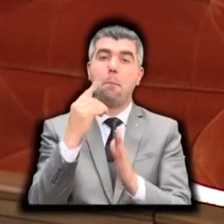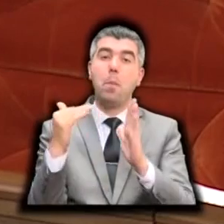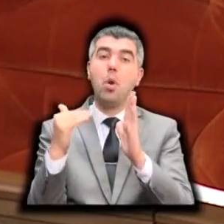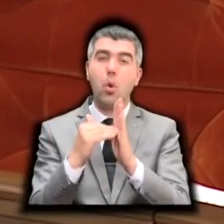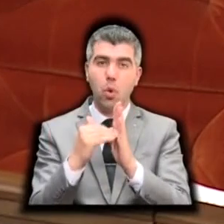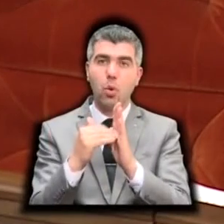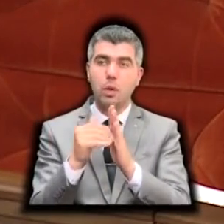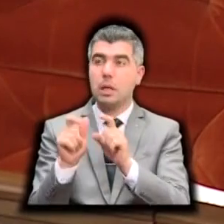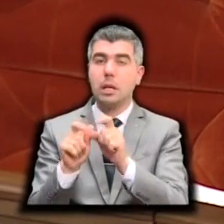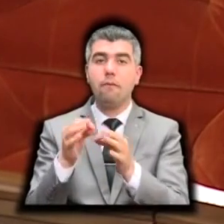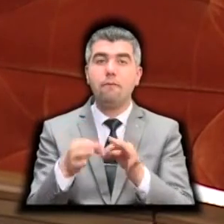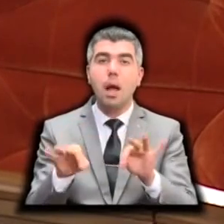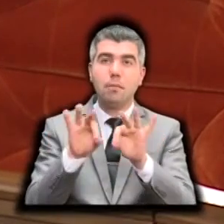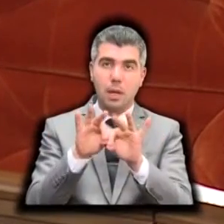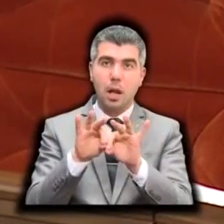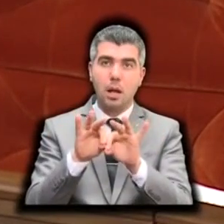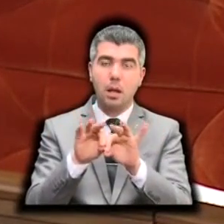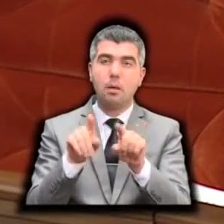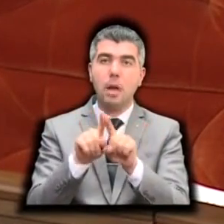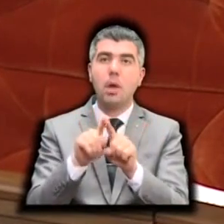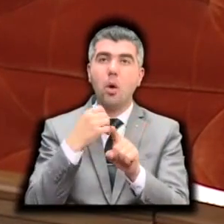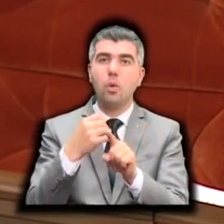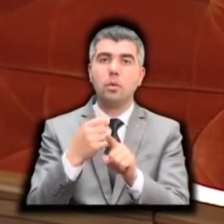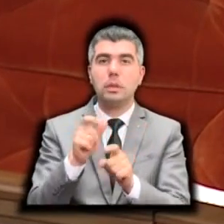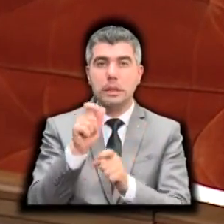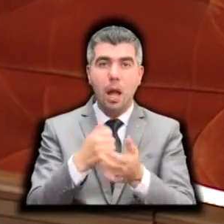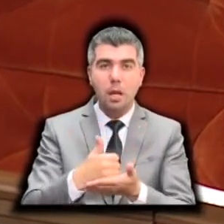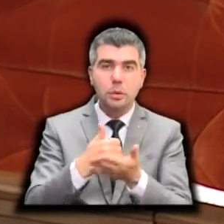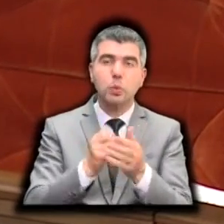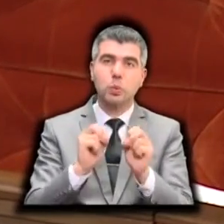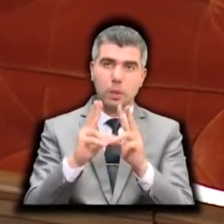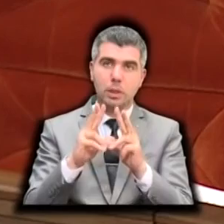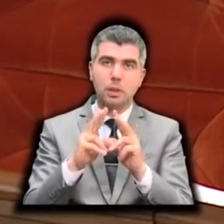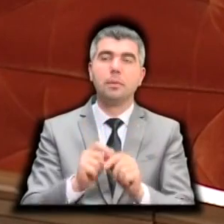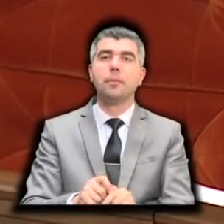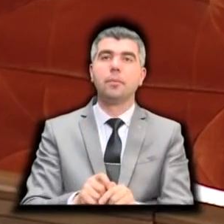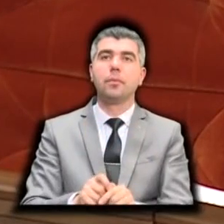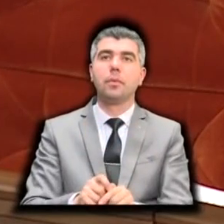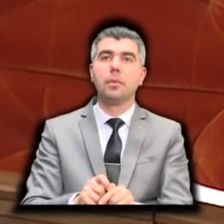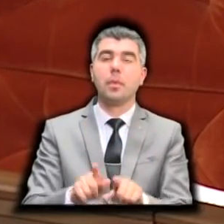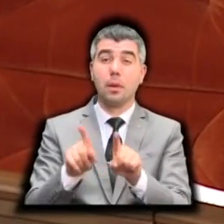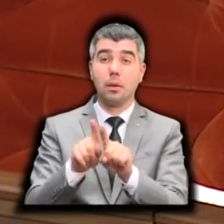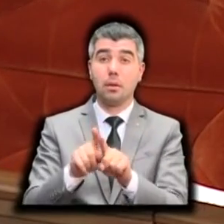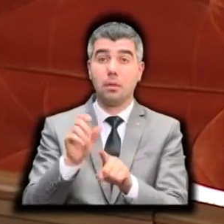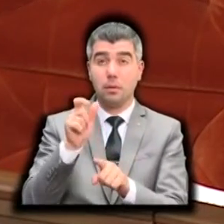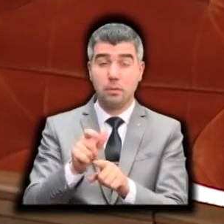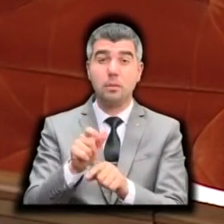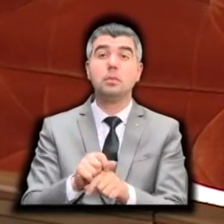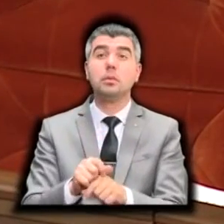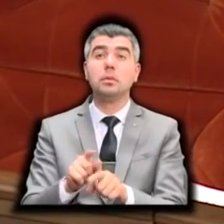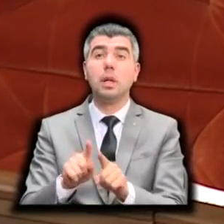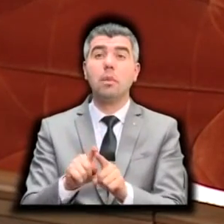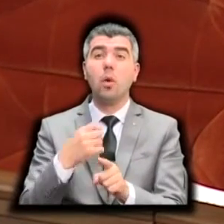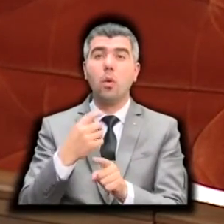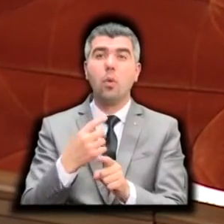المغاربة، منين يكون الاستهداف عندنا الفلوس ديال هادشي. المشكل كملنا هادشي ديال